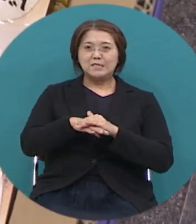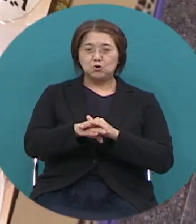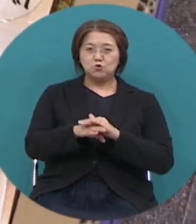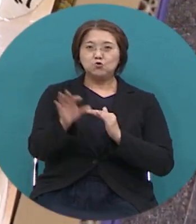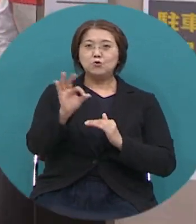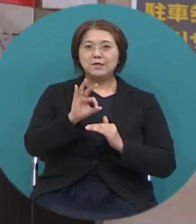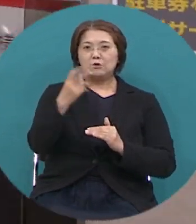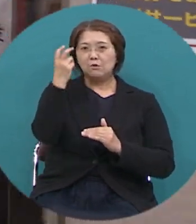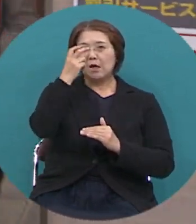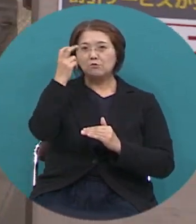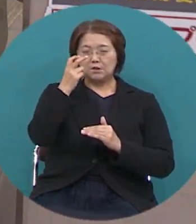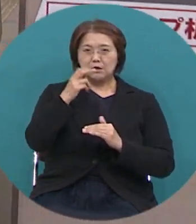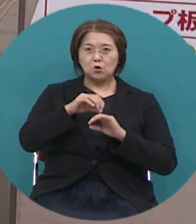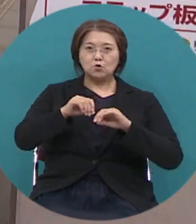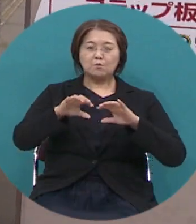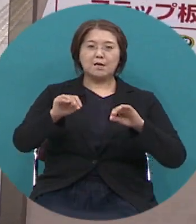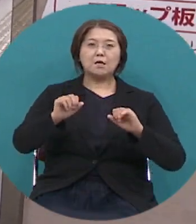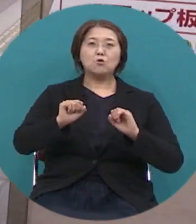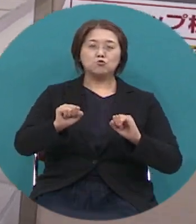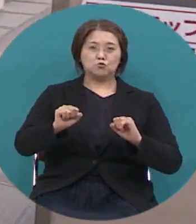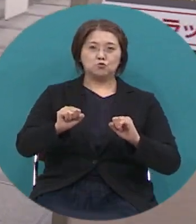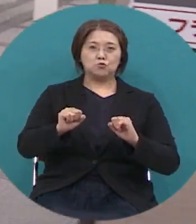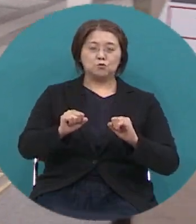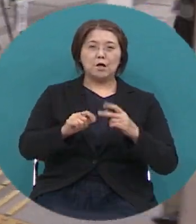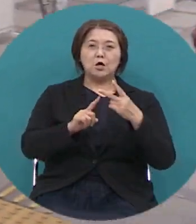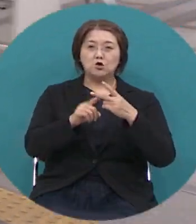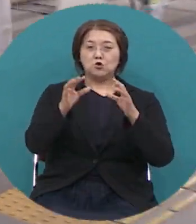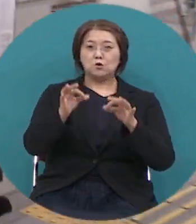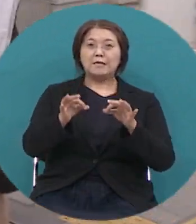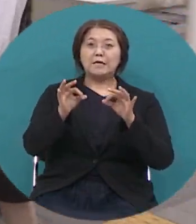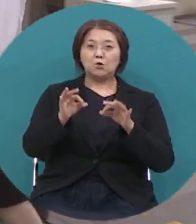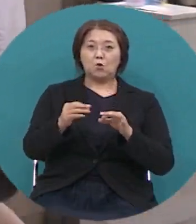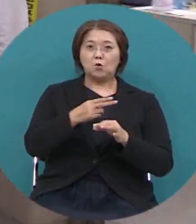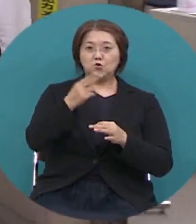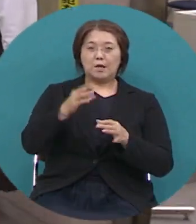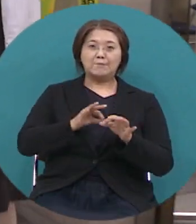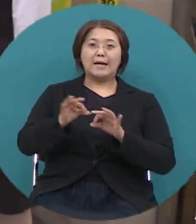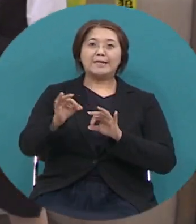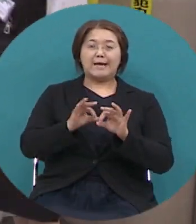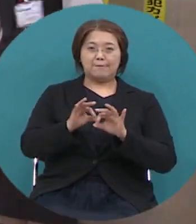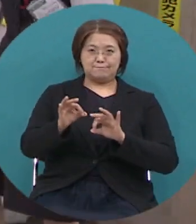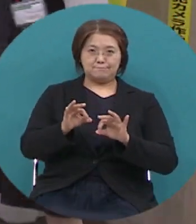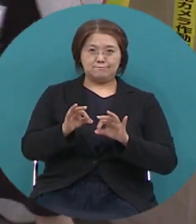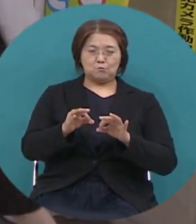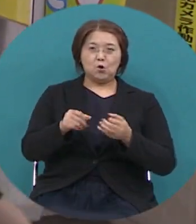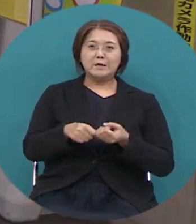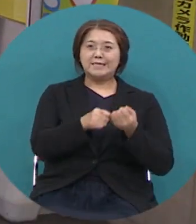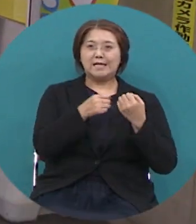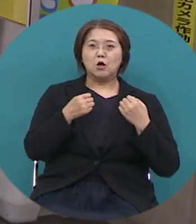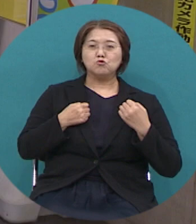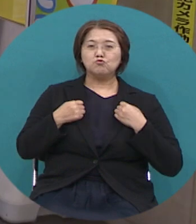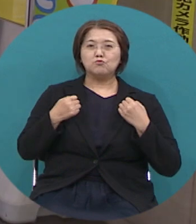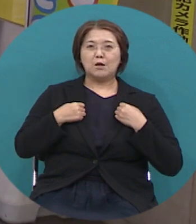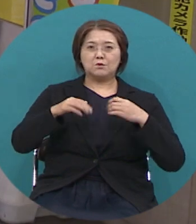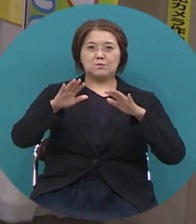せて呼びかけていて、ゆうちょ銀行富山店でも避難訓練などを実施しました。